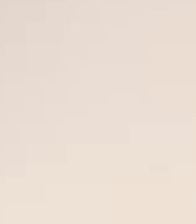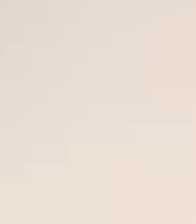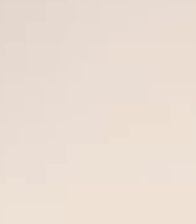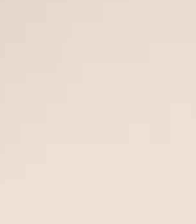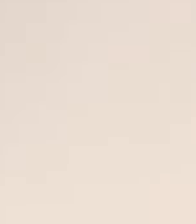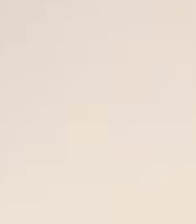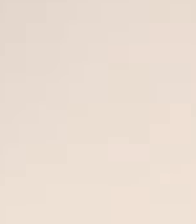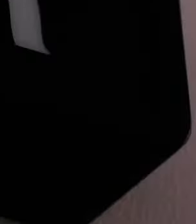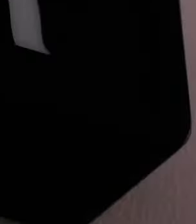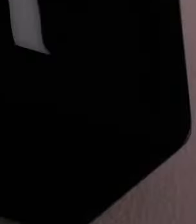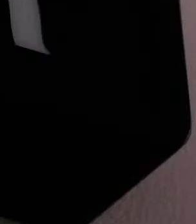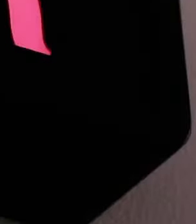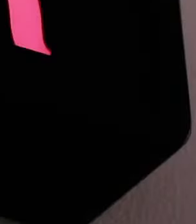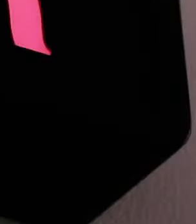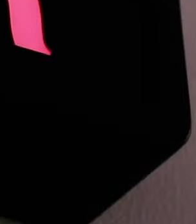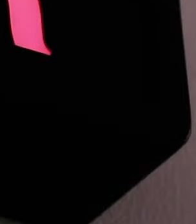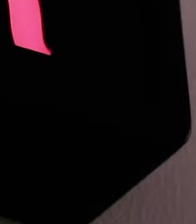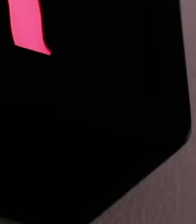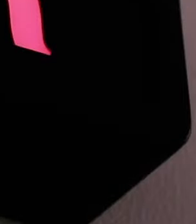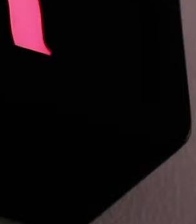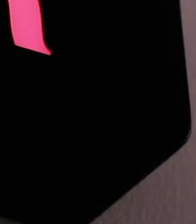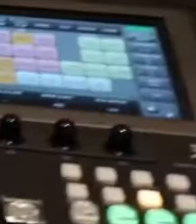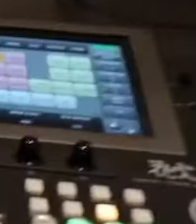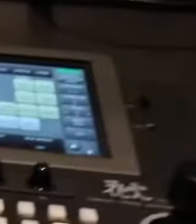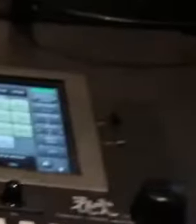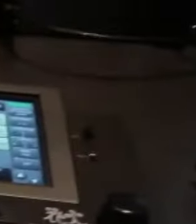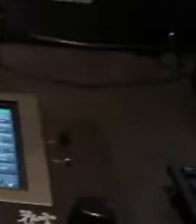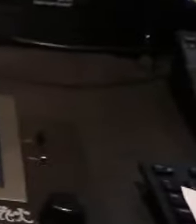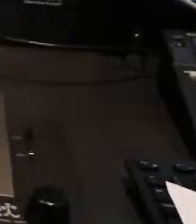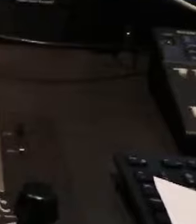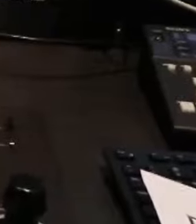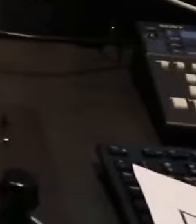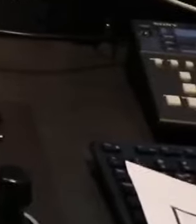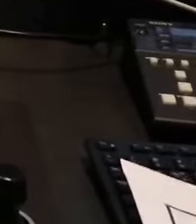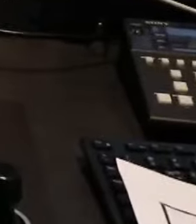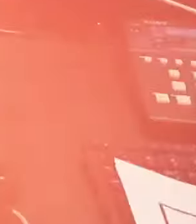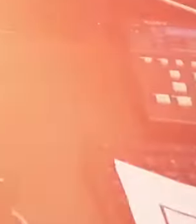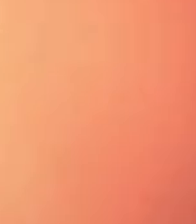오후 3시 내게 기적이 일어나는 시간.